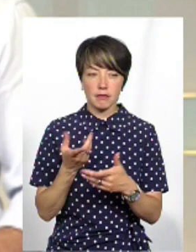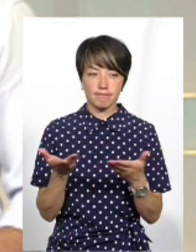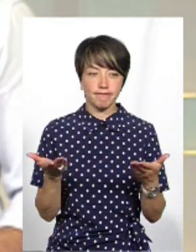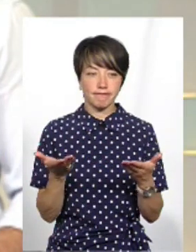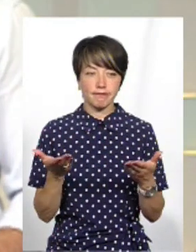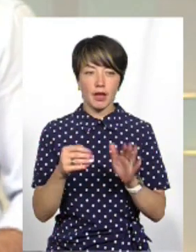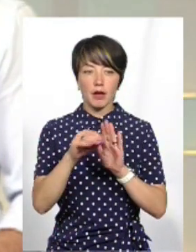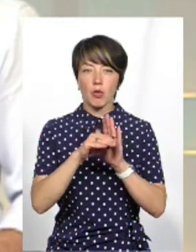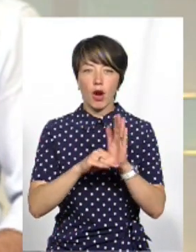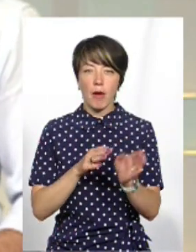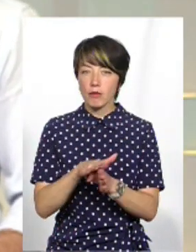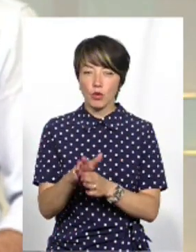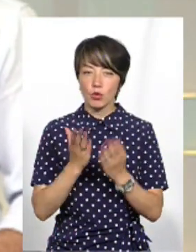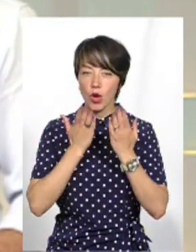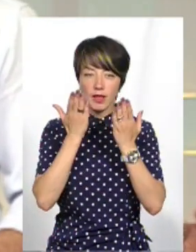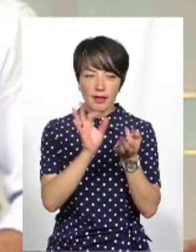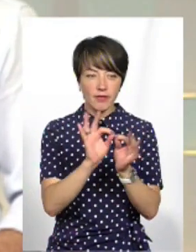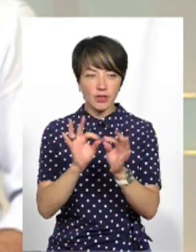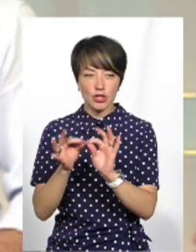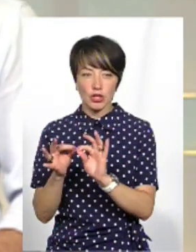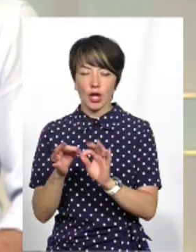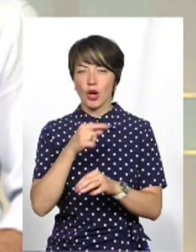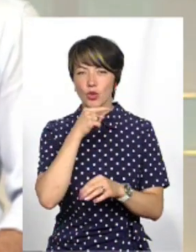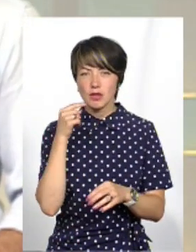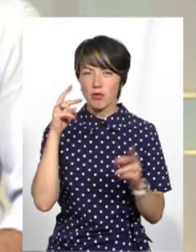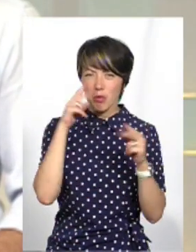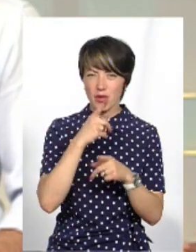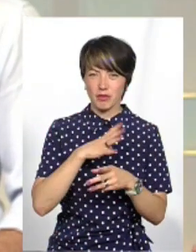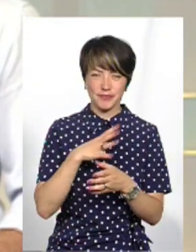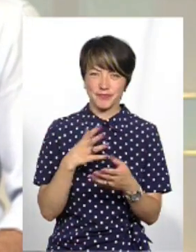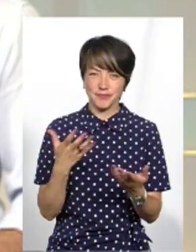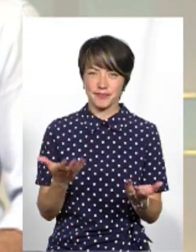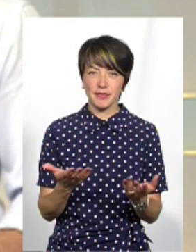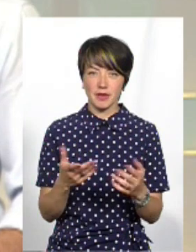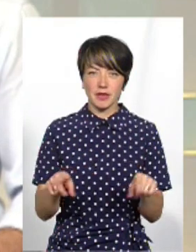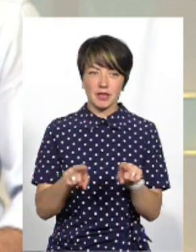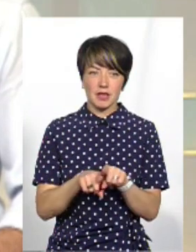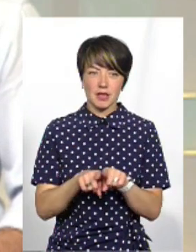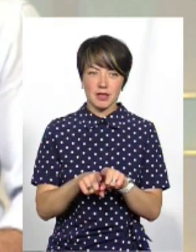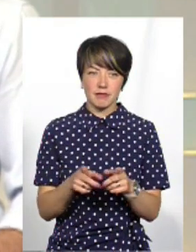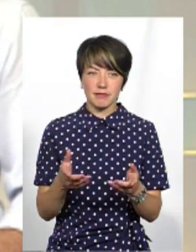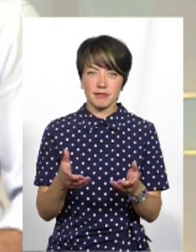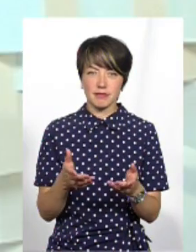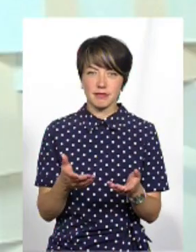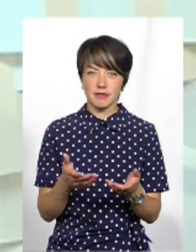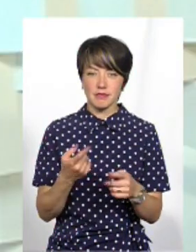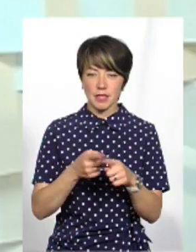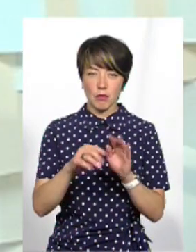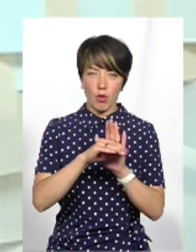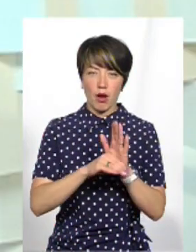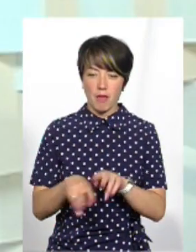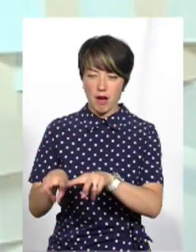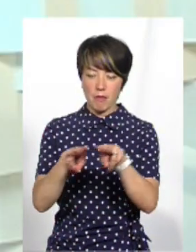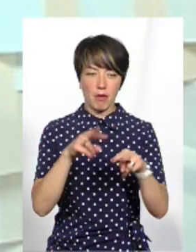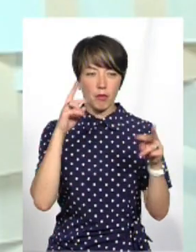Тобто, ну, програми абсолютно не вичитані. Окрім русизмів, помилок, ну, тобто, це, напевно, взагалі такий шаблонна річ в цих